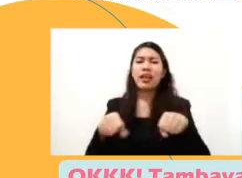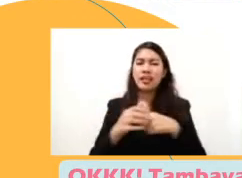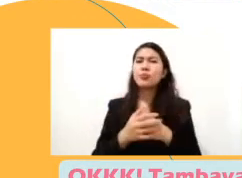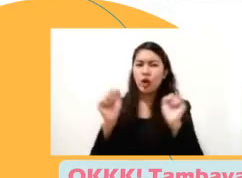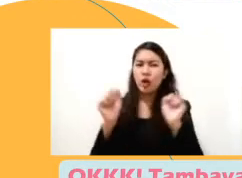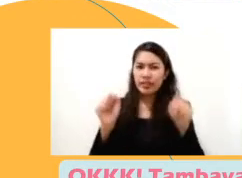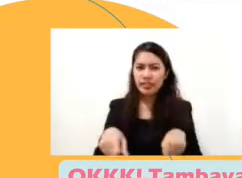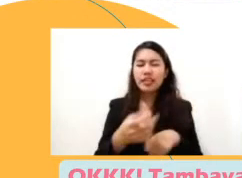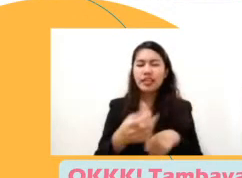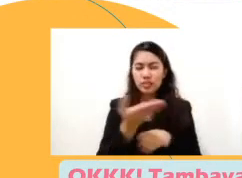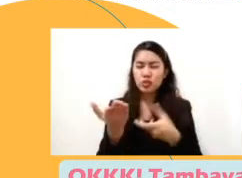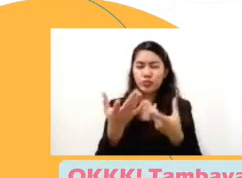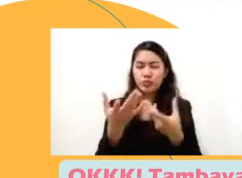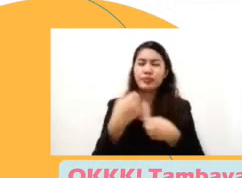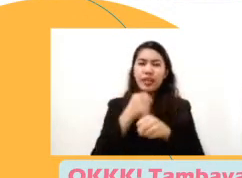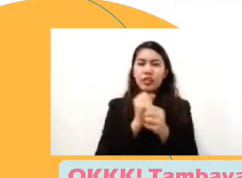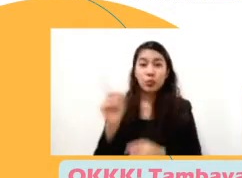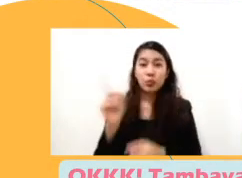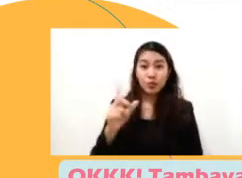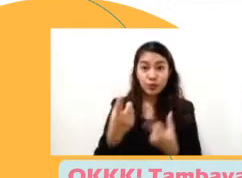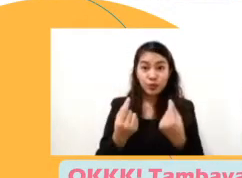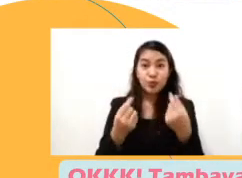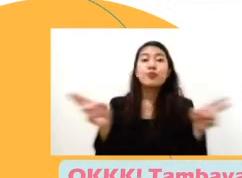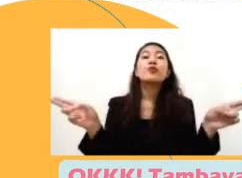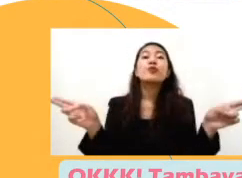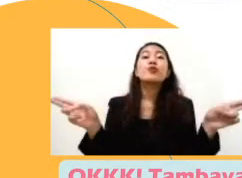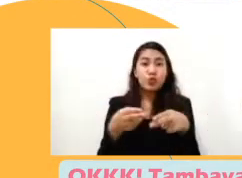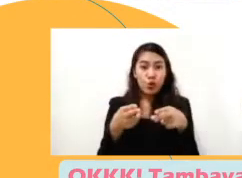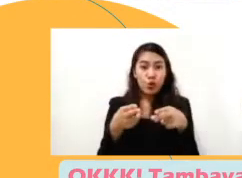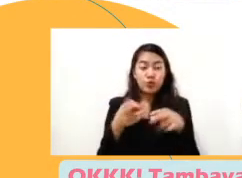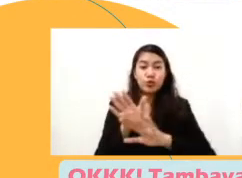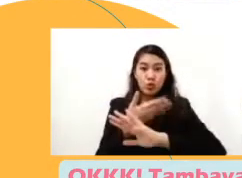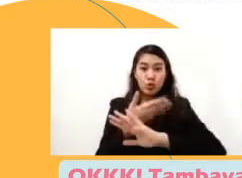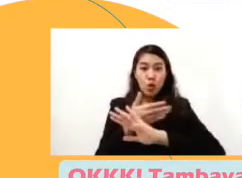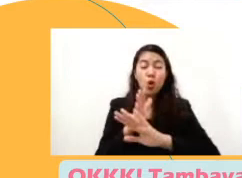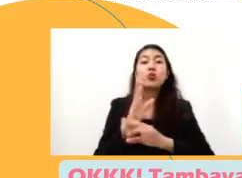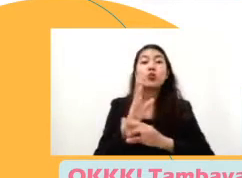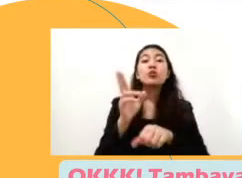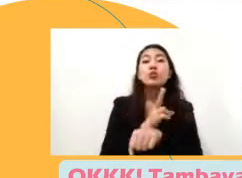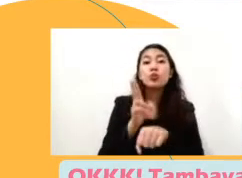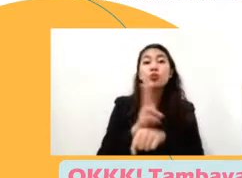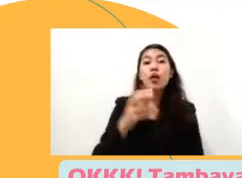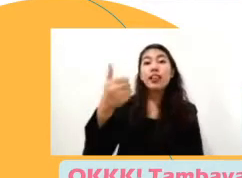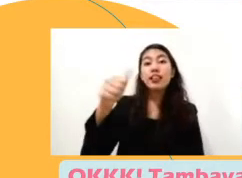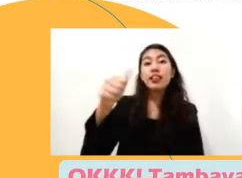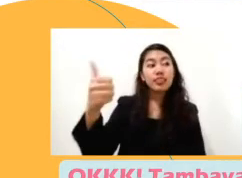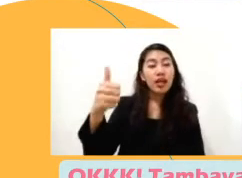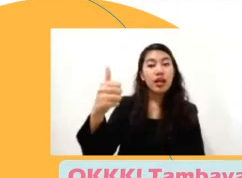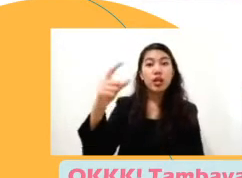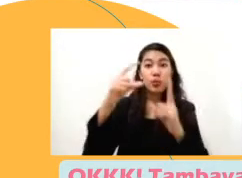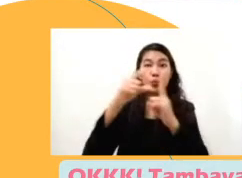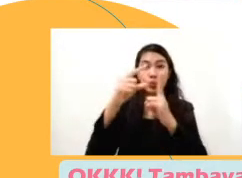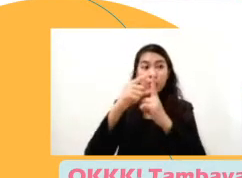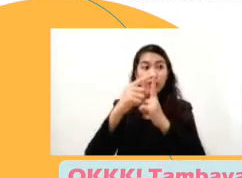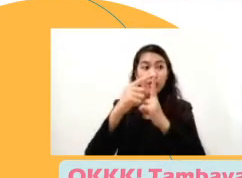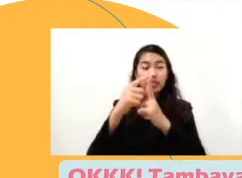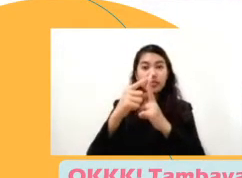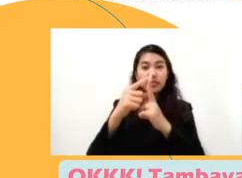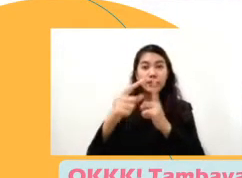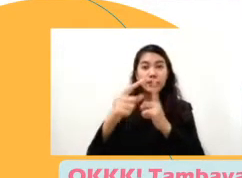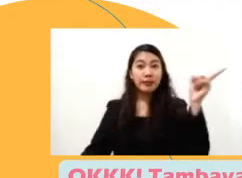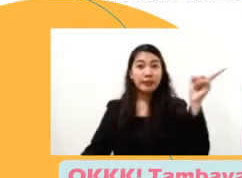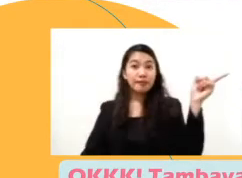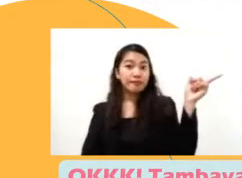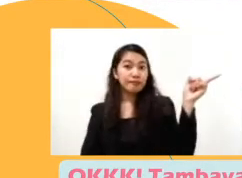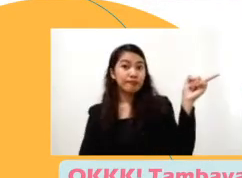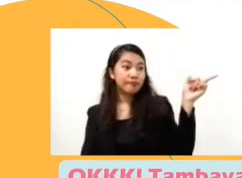kanta gamit yung 10 keywords natin at yung mga rhymes nila. Hindi naman kailangang